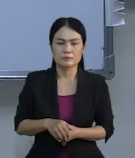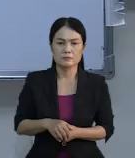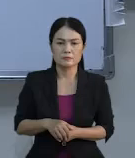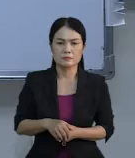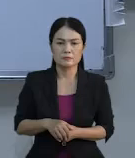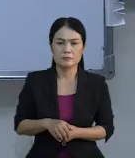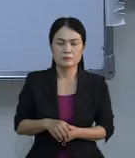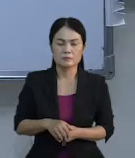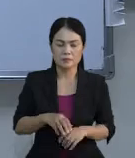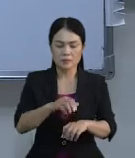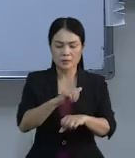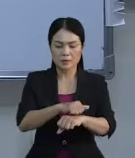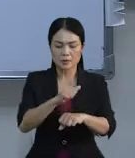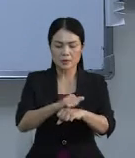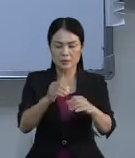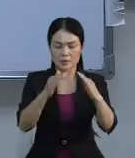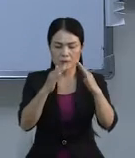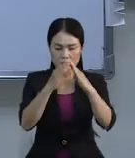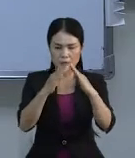Cất cạp trẻ.